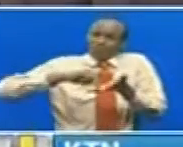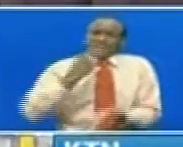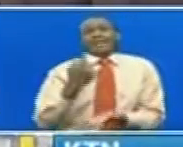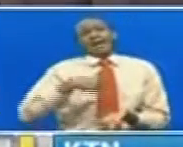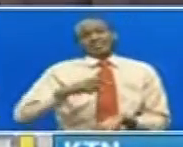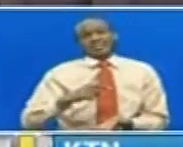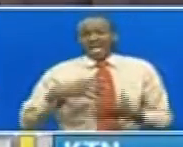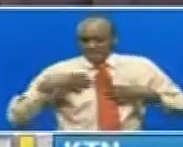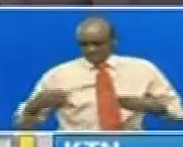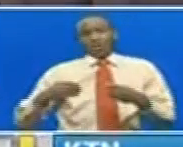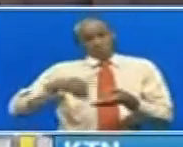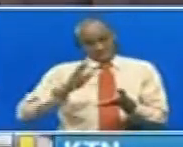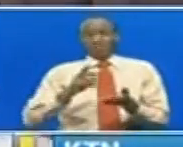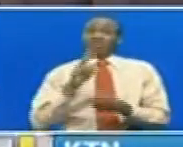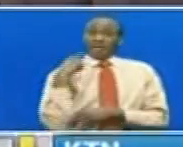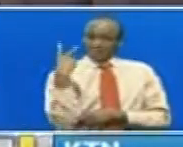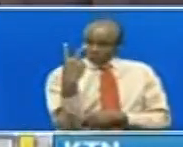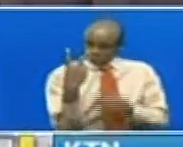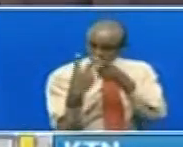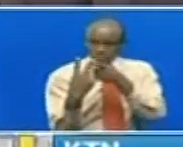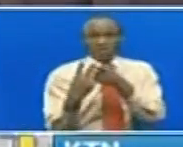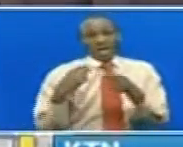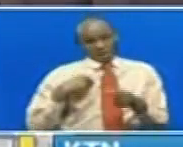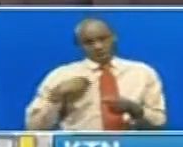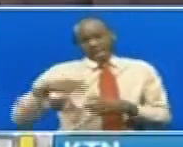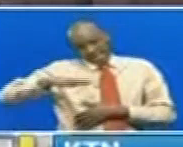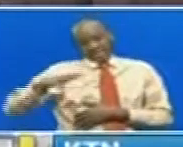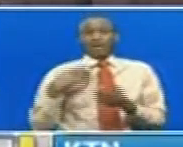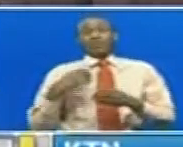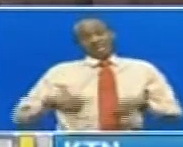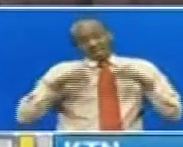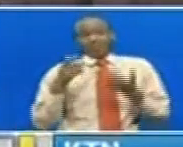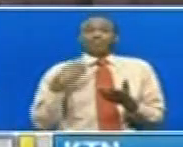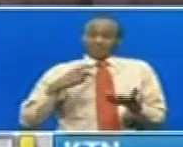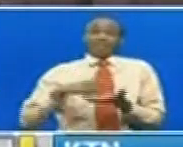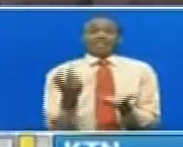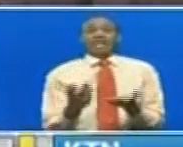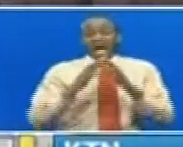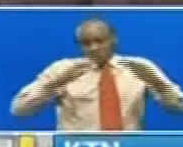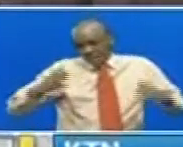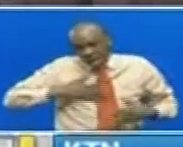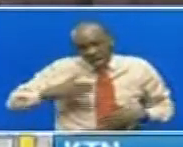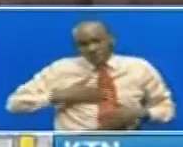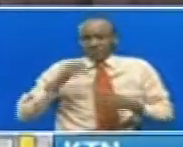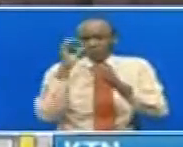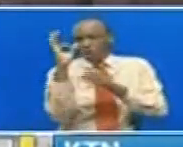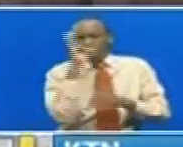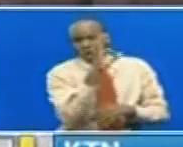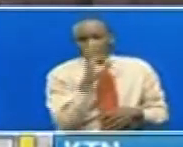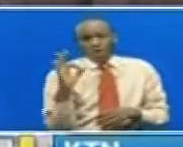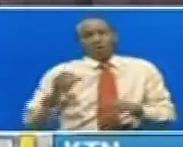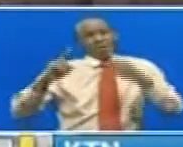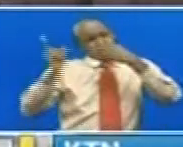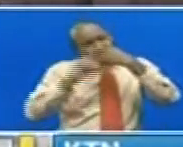on health wise, secondly in our premises, mali tunapoishi, manyumba zote zina matundu, unaweka mabati